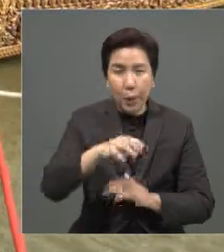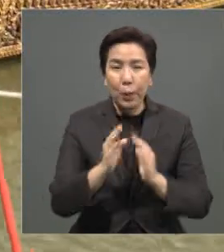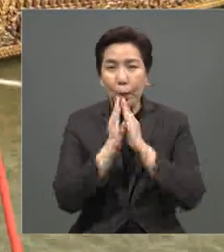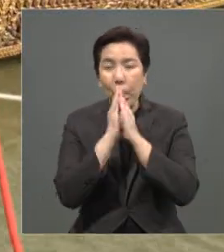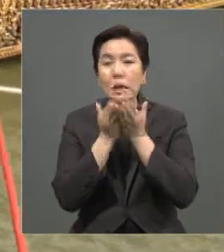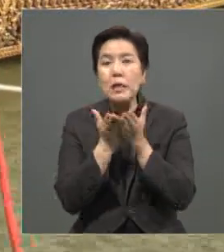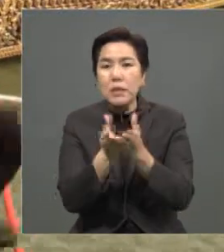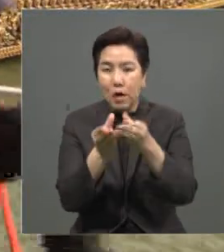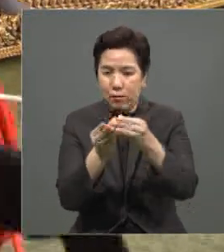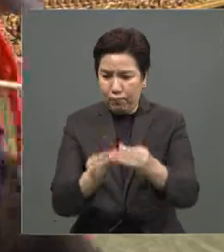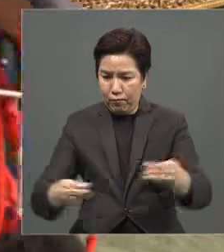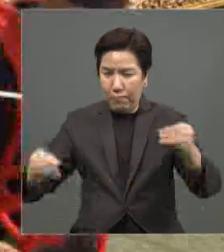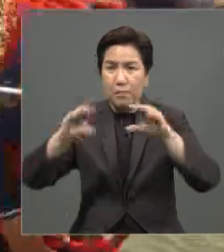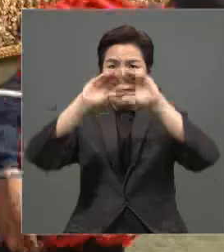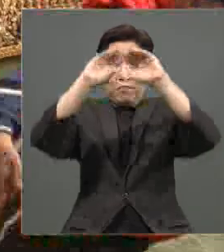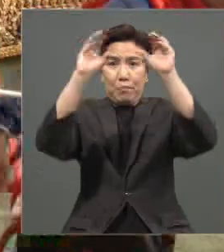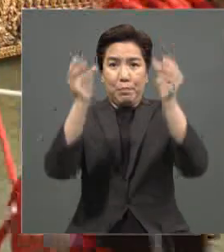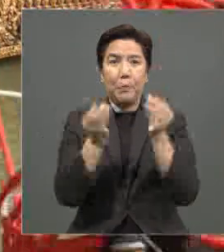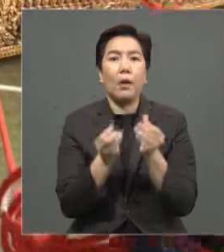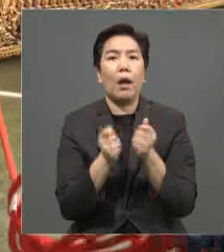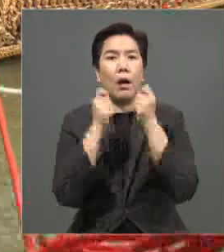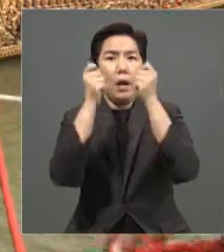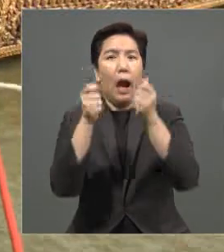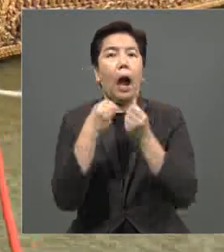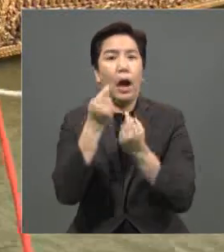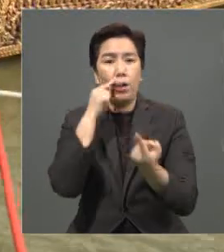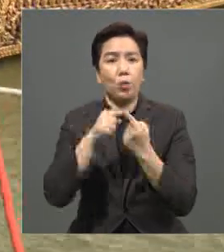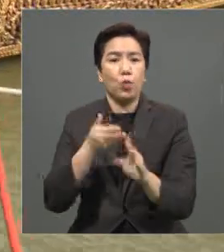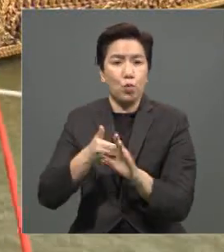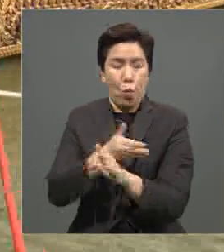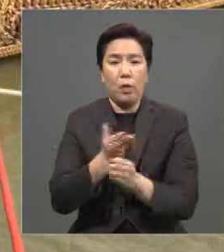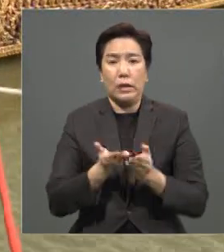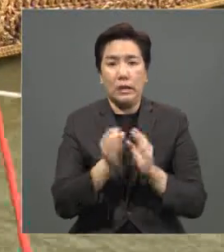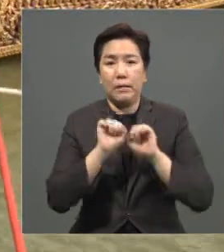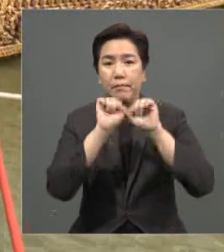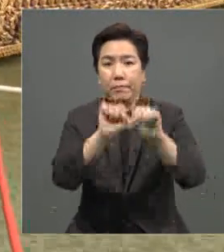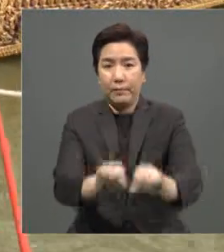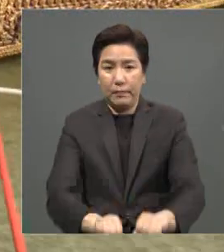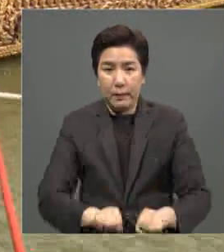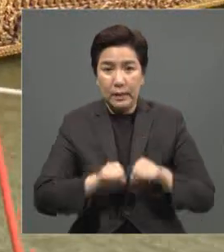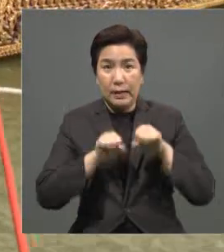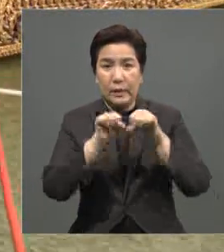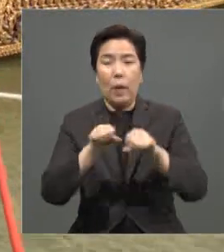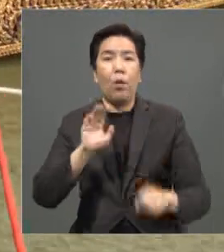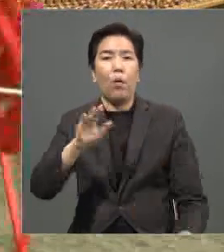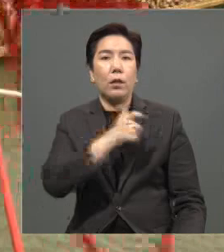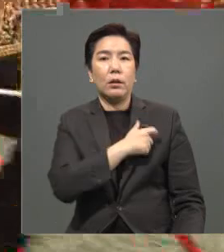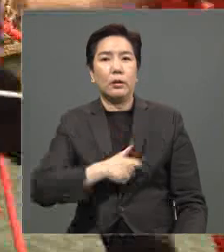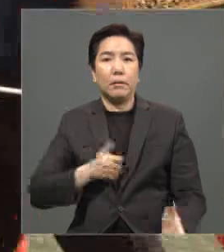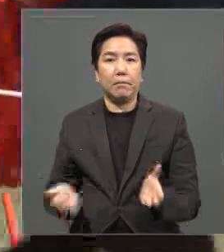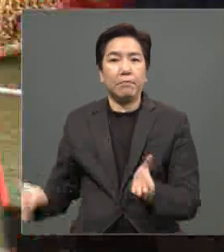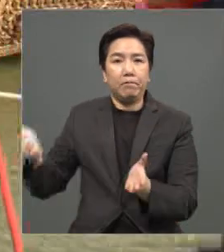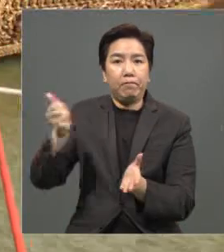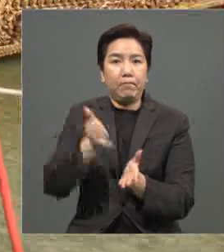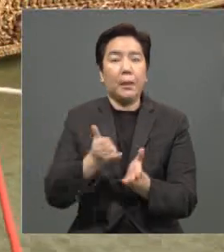ไหว้แม่ย่านางเรือพระราชพิธีก่อนการจัดขบวนพยุหยาตราทางชลมารคในการเสด็จพระราชดำเนินทรงบำเพ็ญพระราชกุ